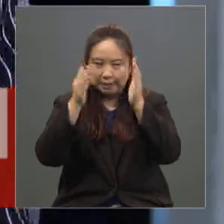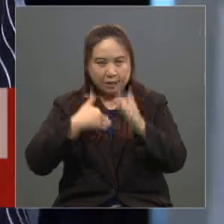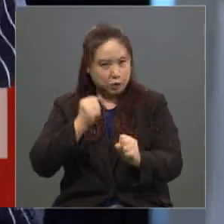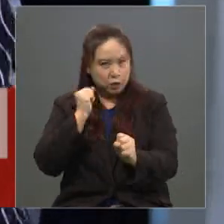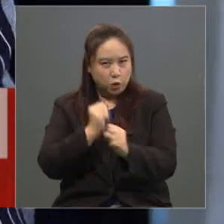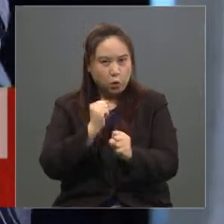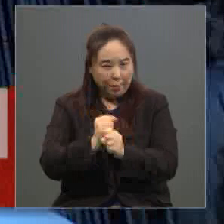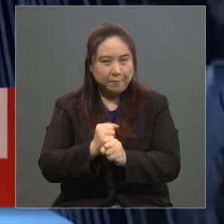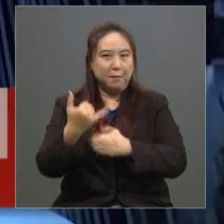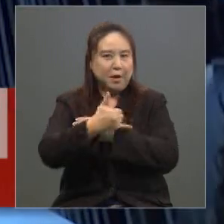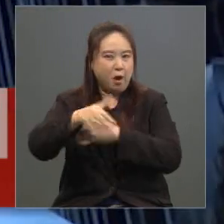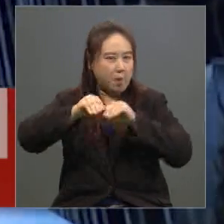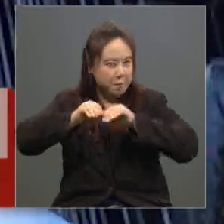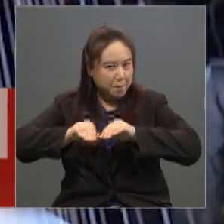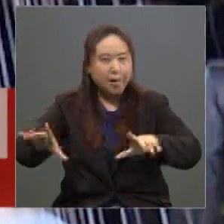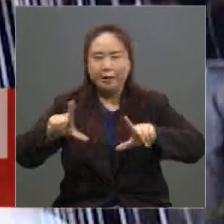ตอร์แล้วทำให้ดังให้ได้